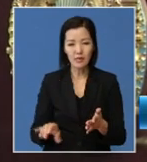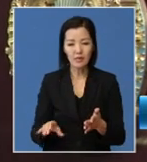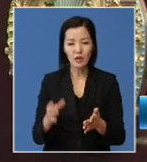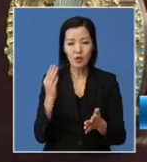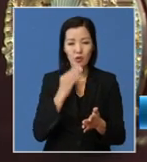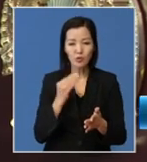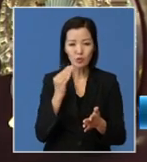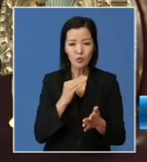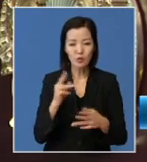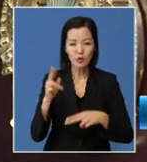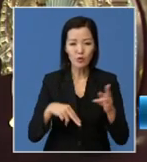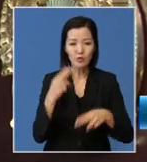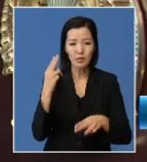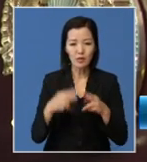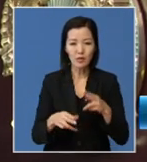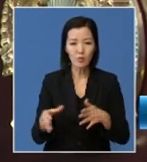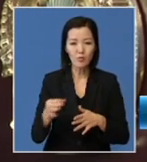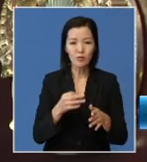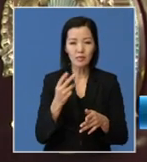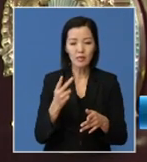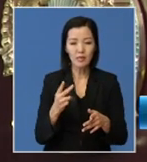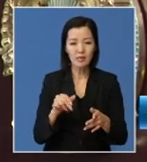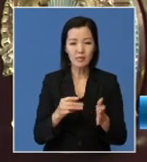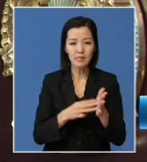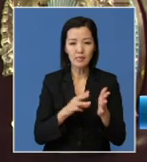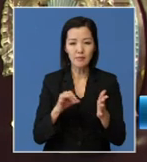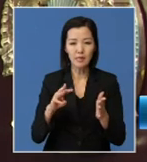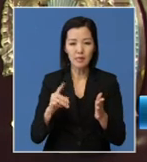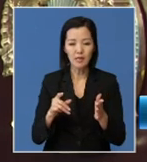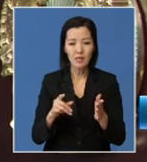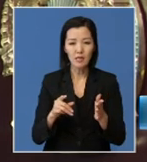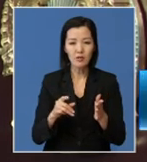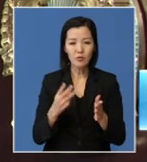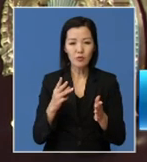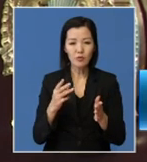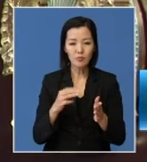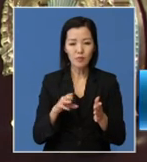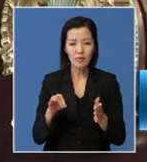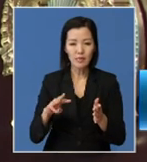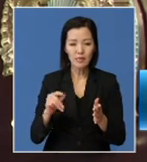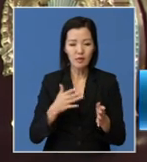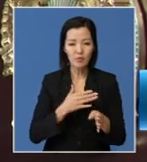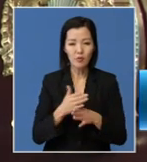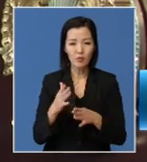АГРС-ын құрылыстарын аяқтауға республикалық бюджеттен 2,8 миллиард теңге бойынша жергілікті бюджеттен 3 миллиард теңге бағытталып